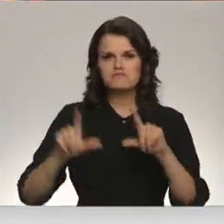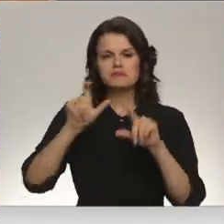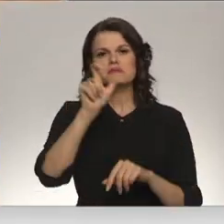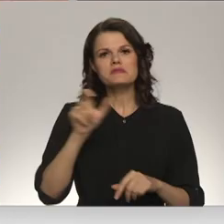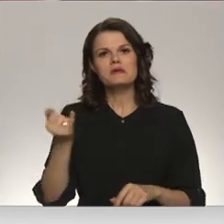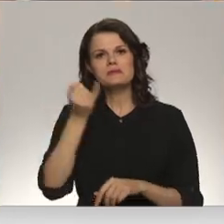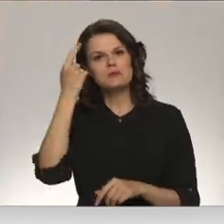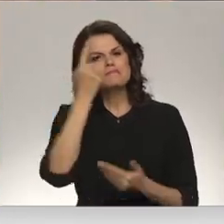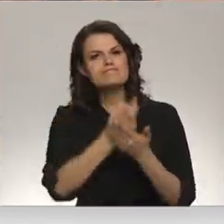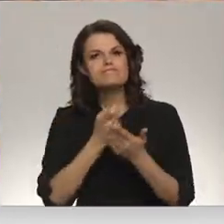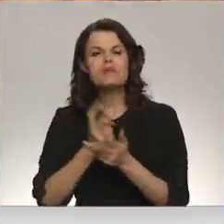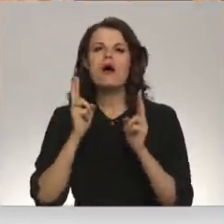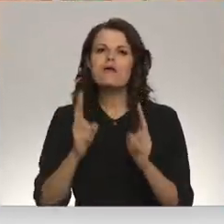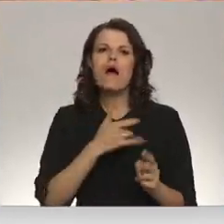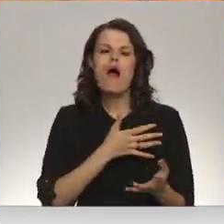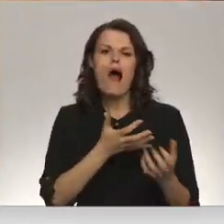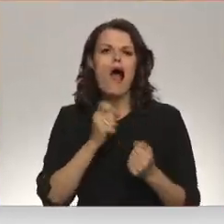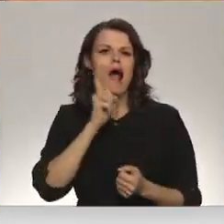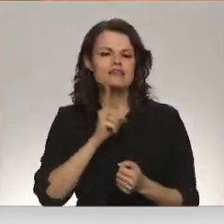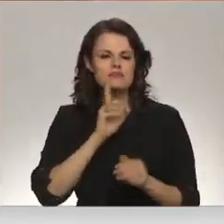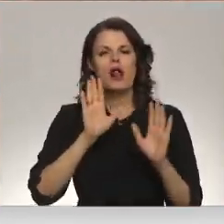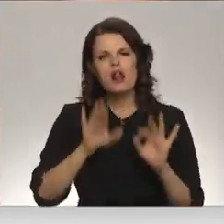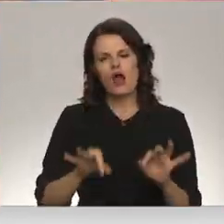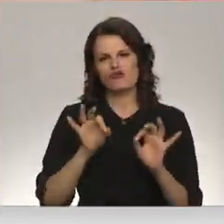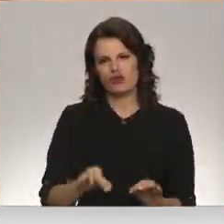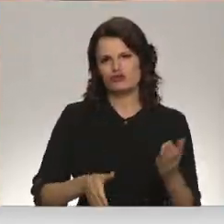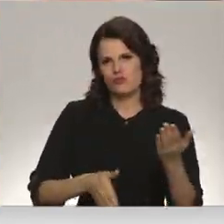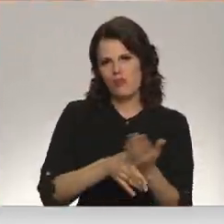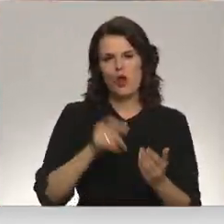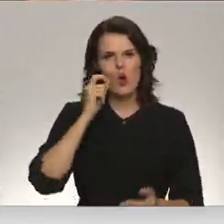kā kļūt par aizbildņiem, tieši lai palīdzētu Ukrainas